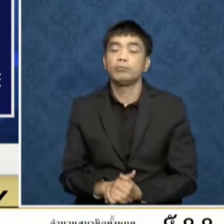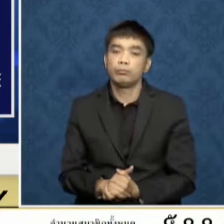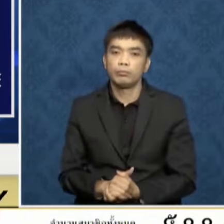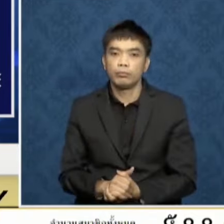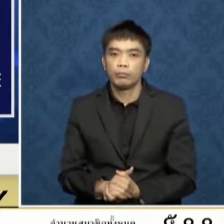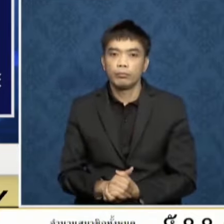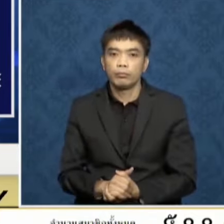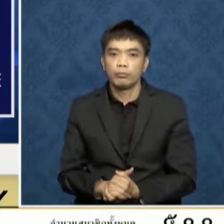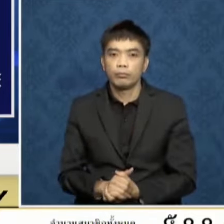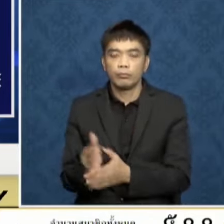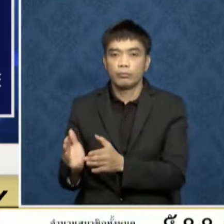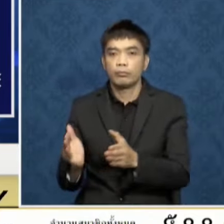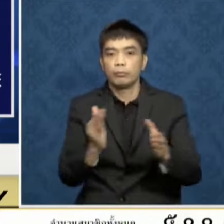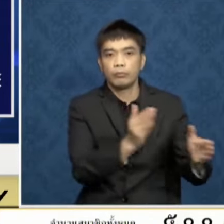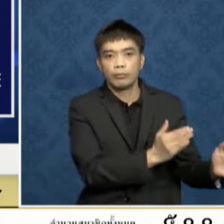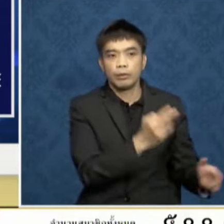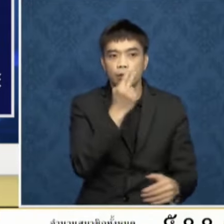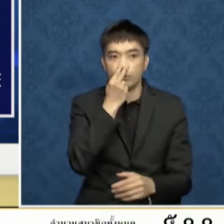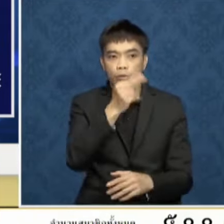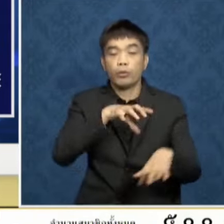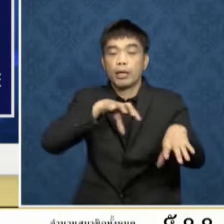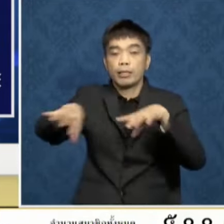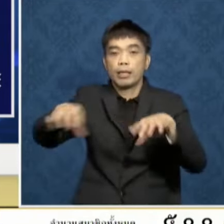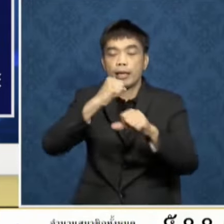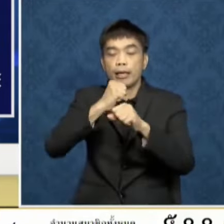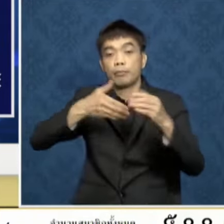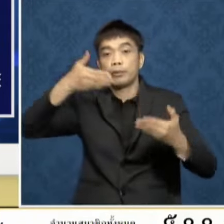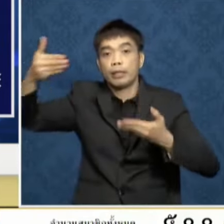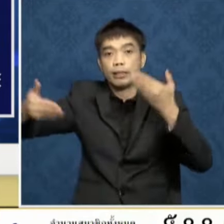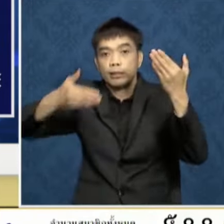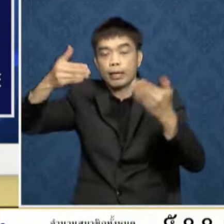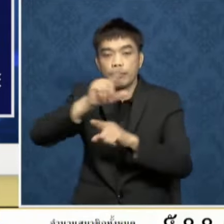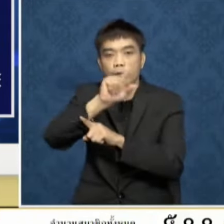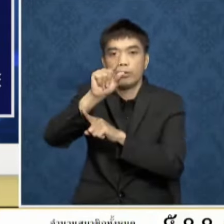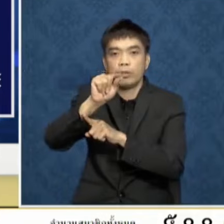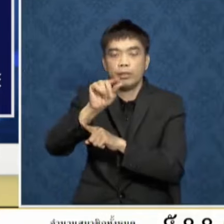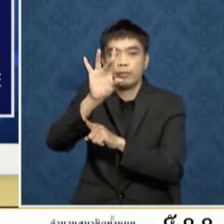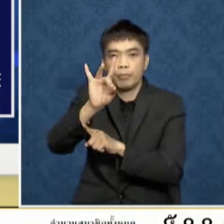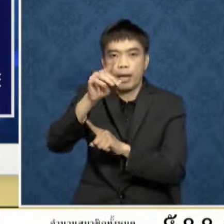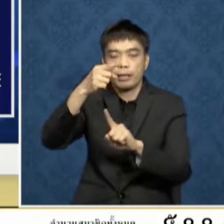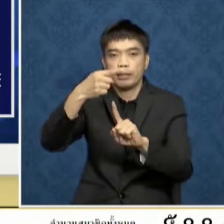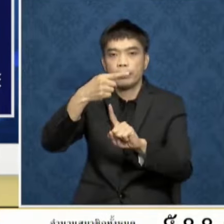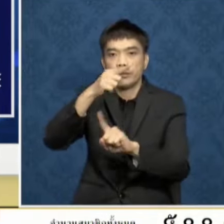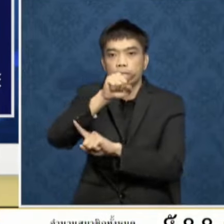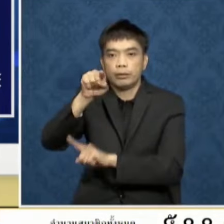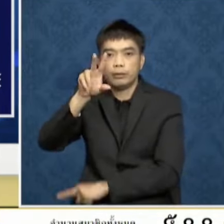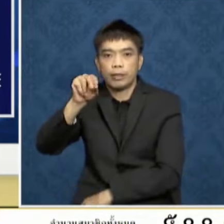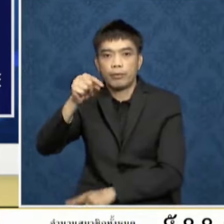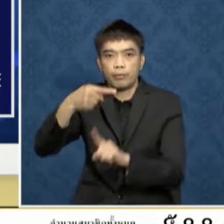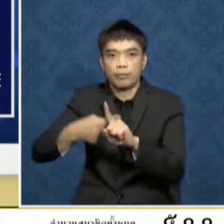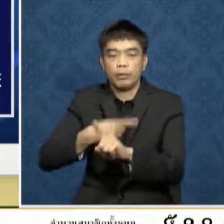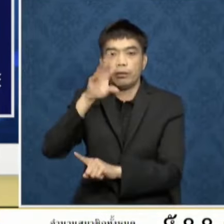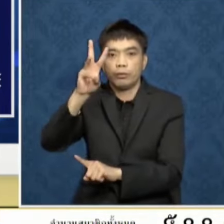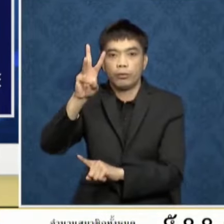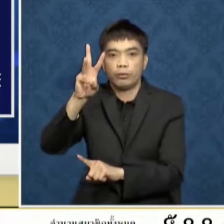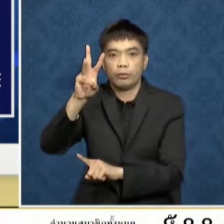มาดูการจัดงาน taga spad Soft Powerforumค่ะที่จะจัดขึ้นวันที่ 28 - 30มิถุนายนที่จะถึงนี้นะ